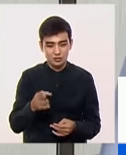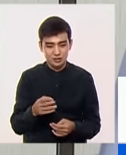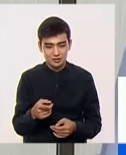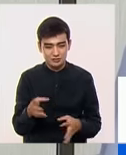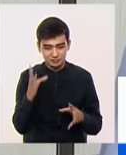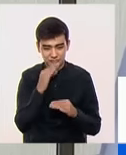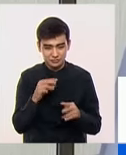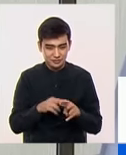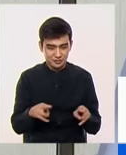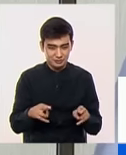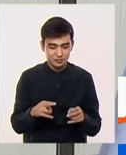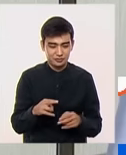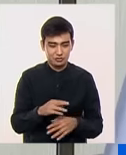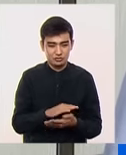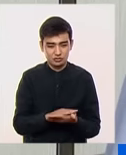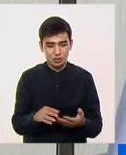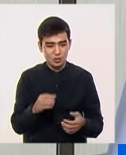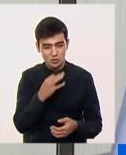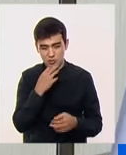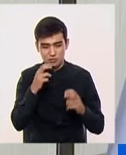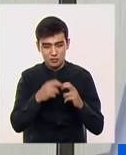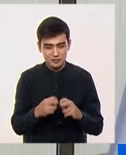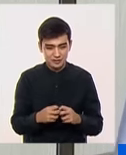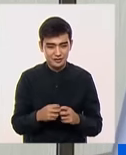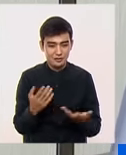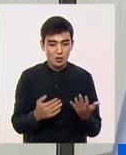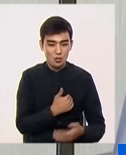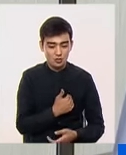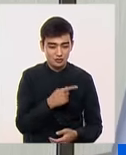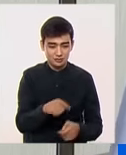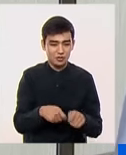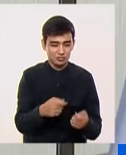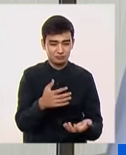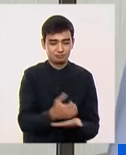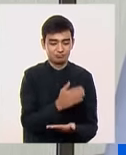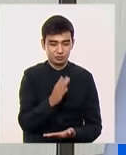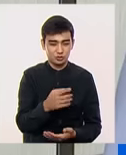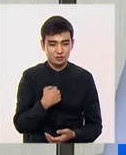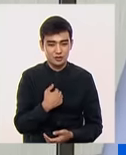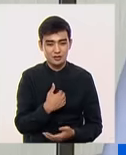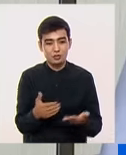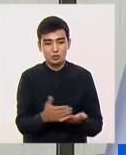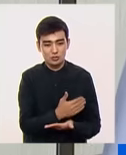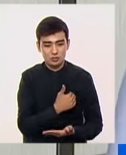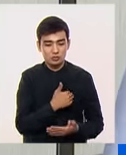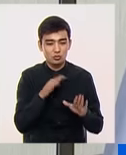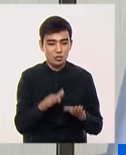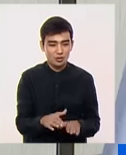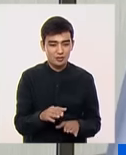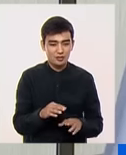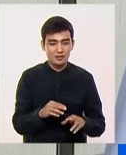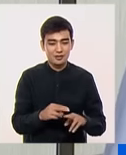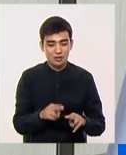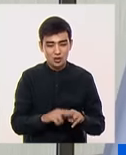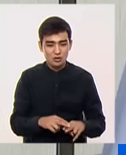невозможно соблюсти то есть любой проверяющий когда он если он захочет что дойдет нарушили вот это мы хотим исключить я стать только те три мне которые